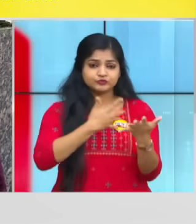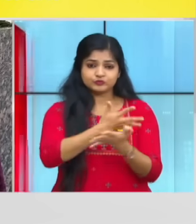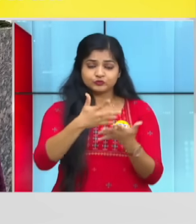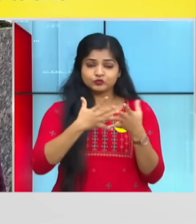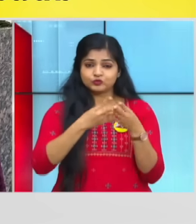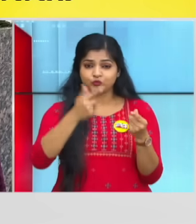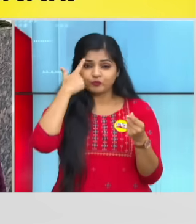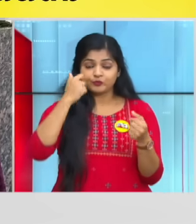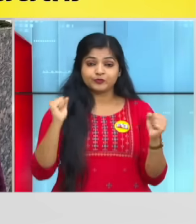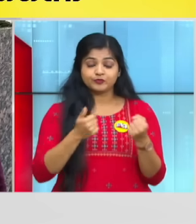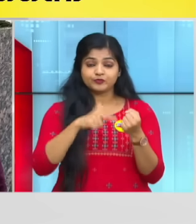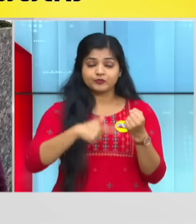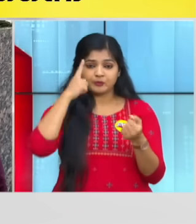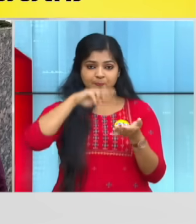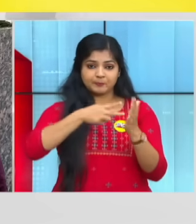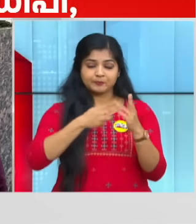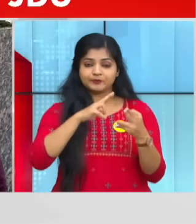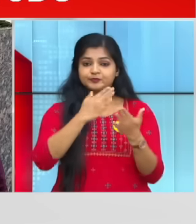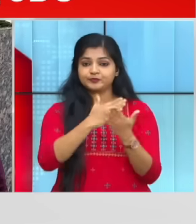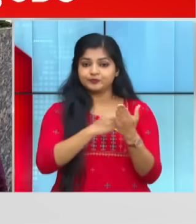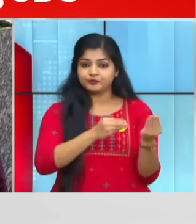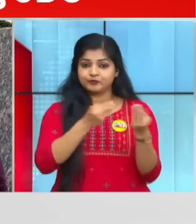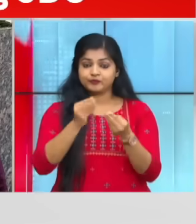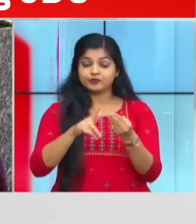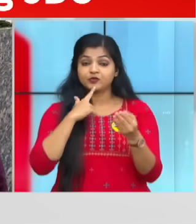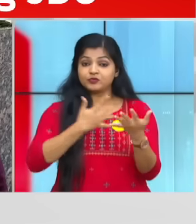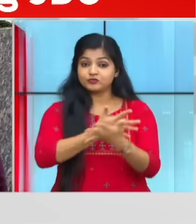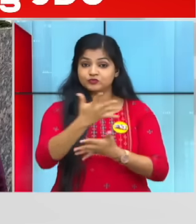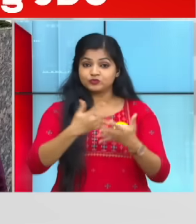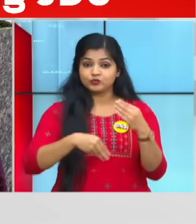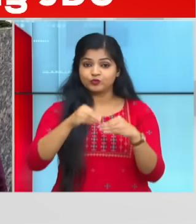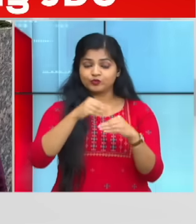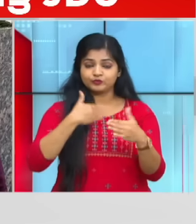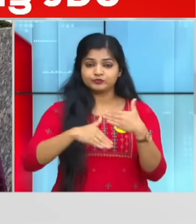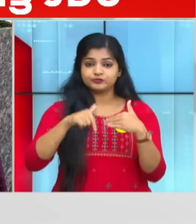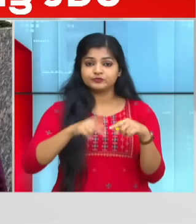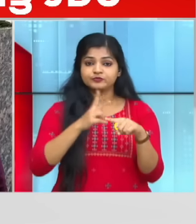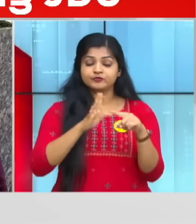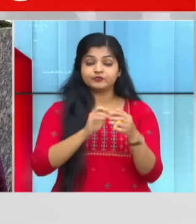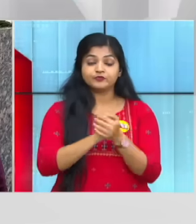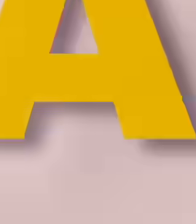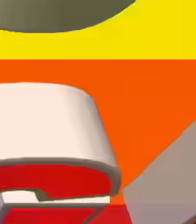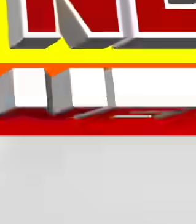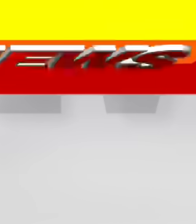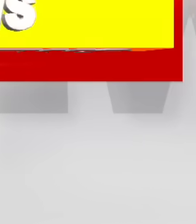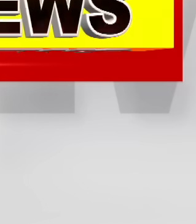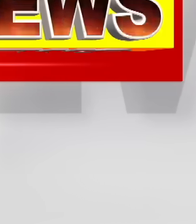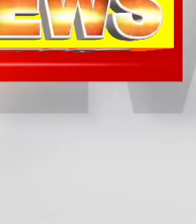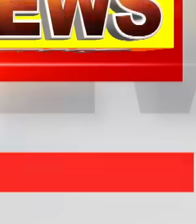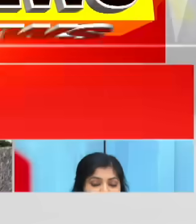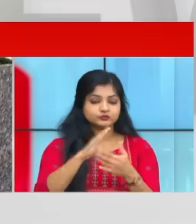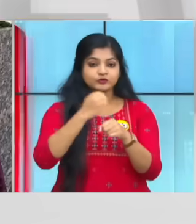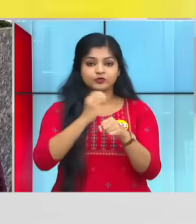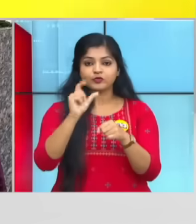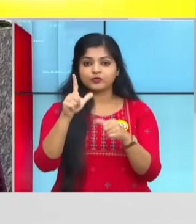ശ്രമിക്കുന്നത് ഒരു ഫോർമുല മുന്നോട്ടുവെച്ചുകൊണ്ടാണ് അതുമായി ബന്ധപ്പെട്ടുള്ള ചർച്ചകൾ പുരോഗമിക്കുന്നുണ്ട് പിയൂഷ് ഗോയലിനെയാണ് ഇപ്പോൾ ചന്ദ്രബാബു